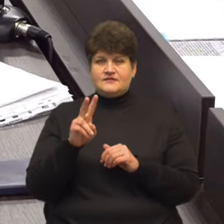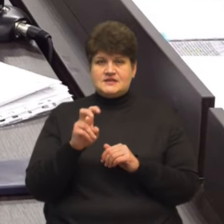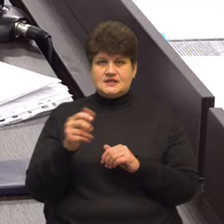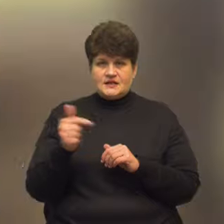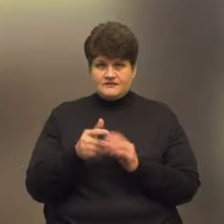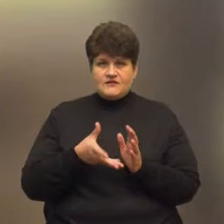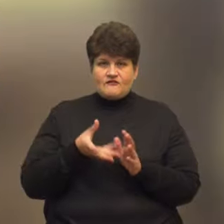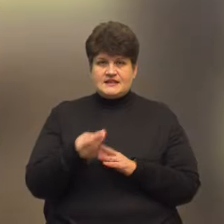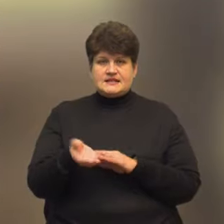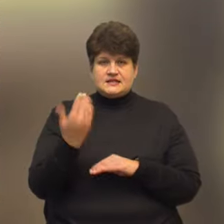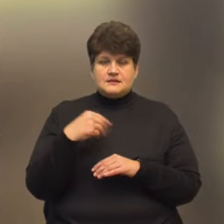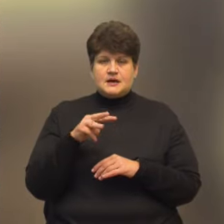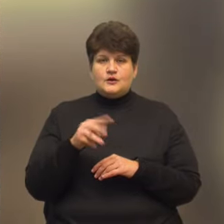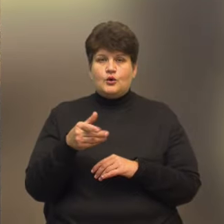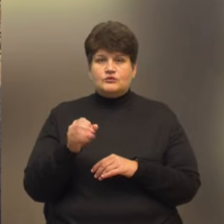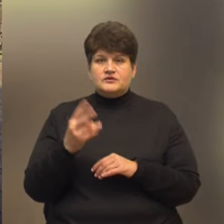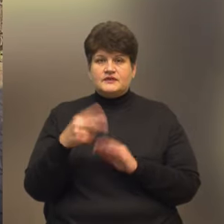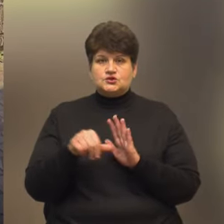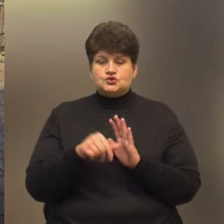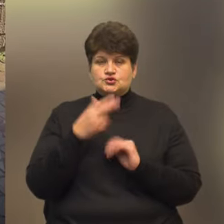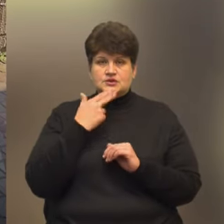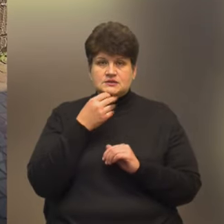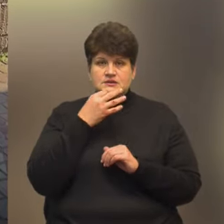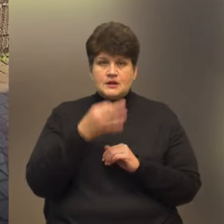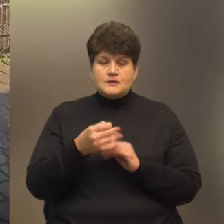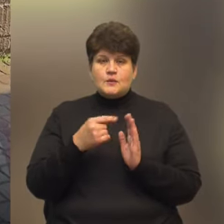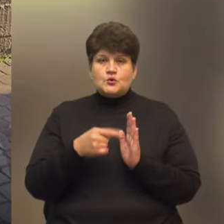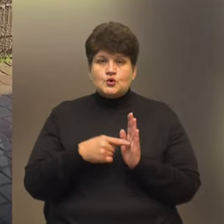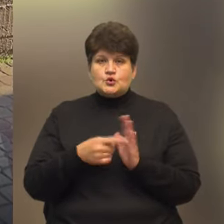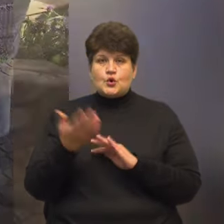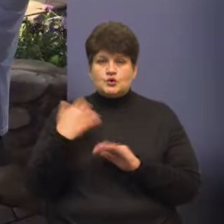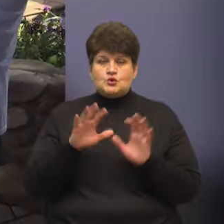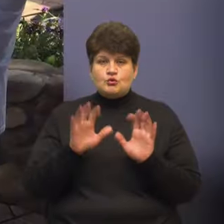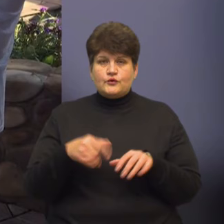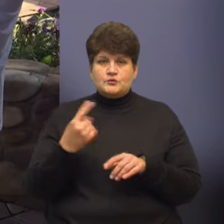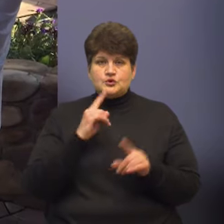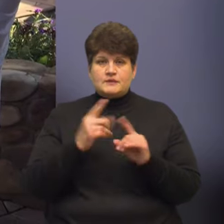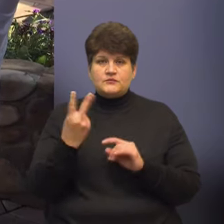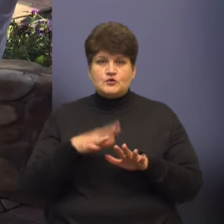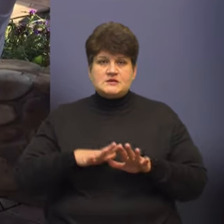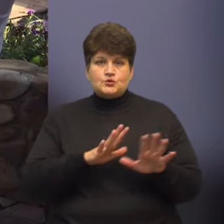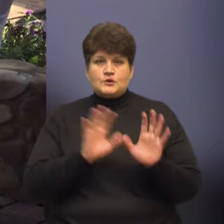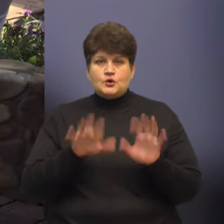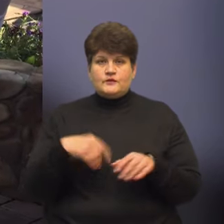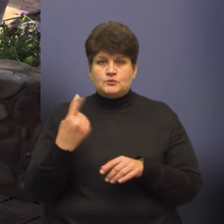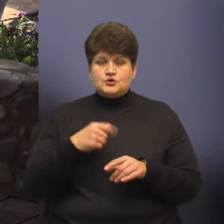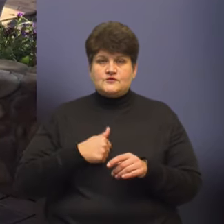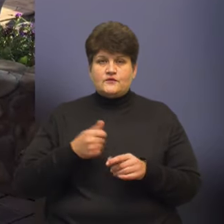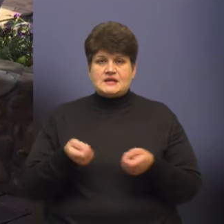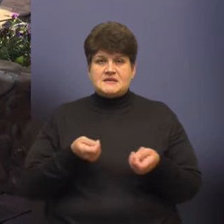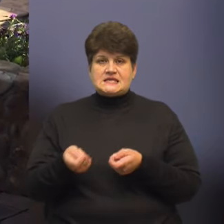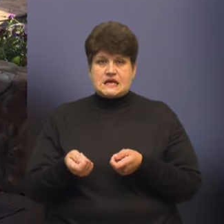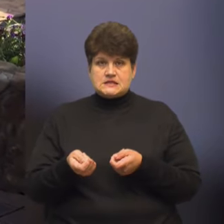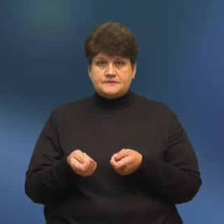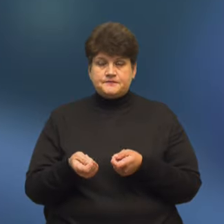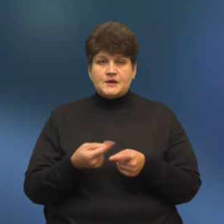Михайла галовка нагадаю 26 червня повідомили про підозру колишньому голові обласної ради та двом заступникам голови обласної військової адміністрації